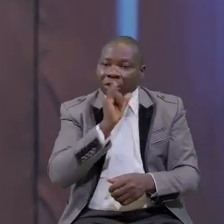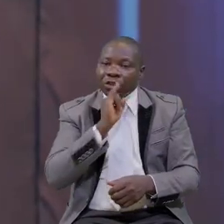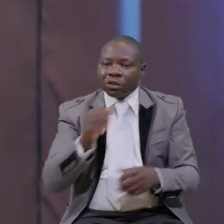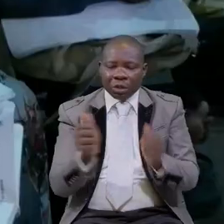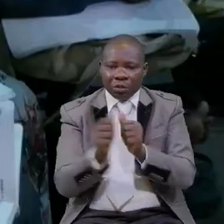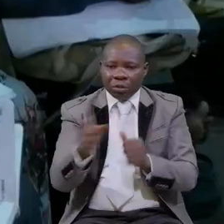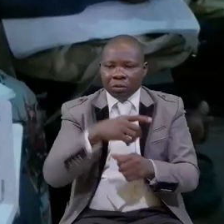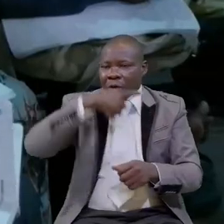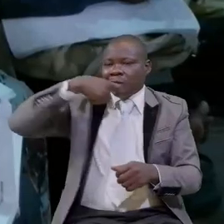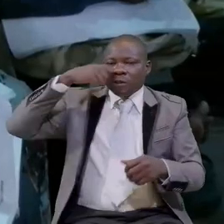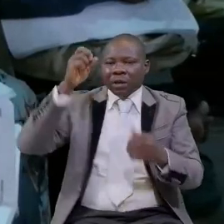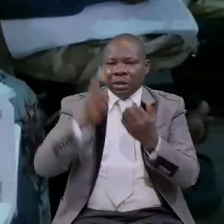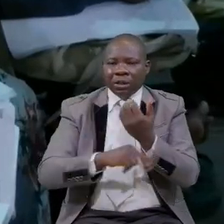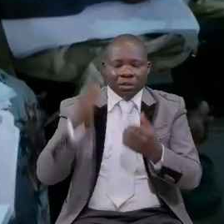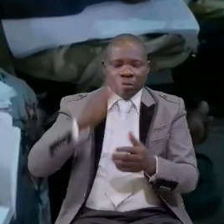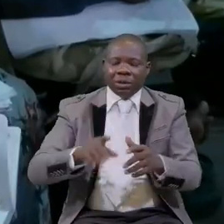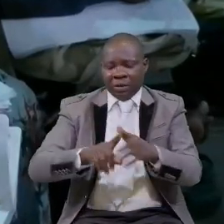va disparaître.